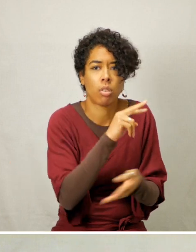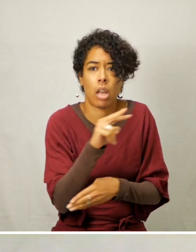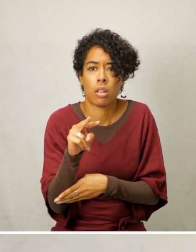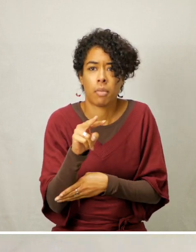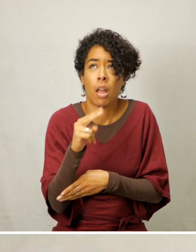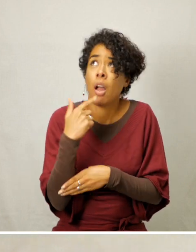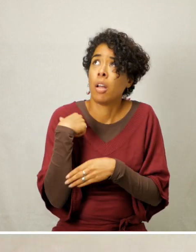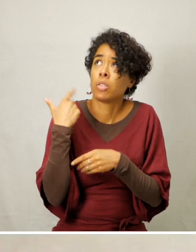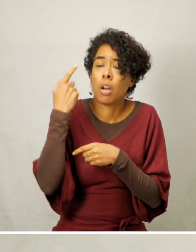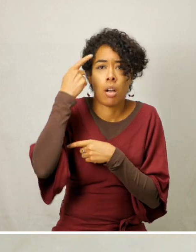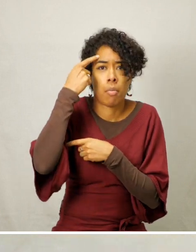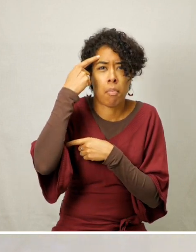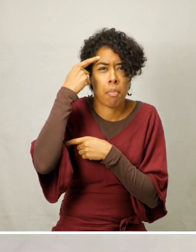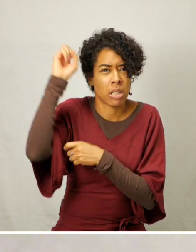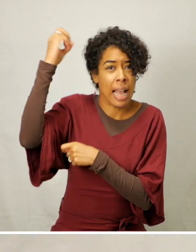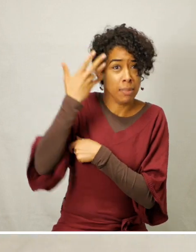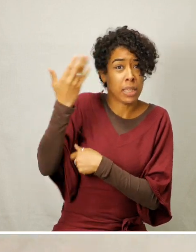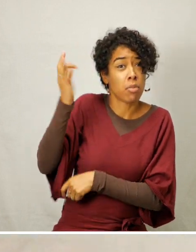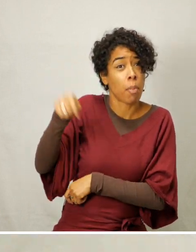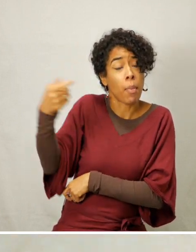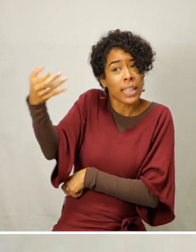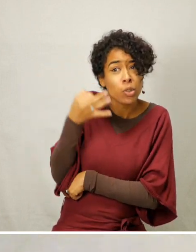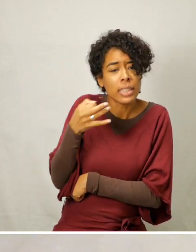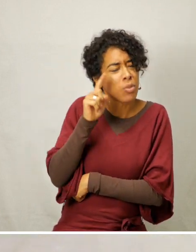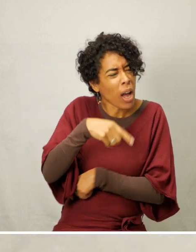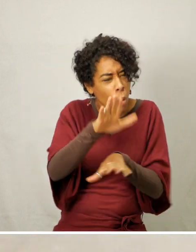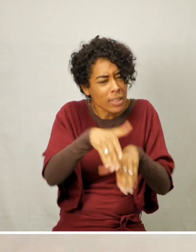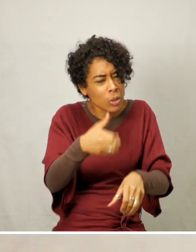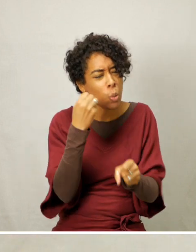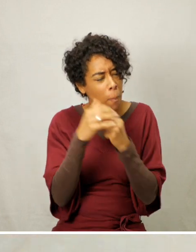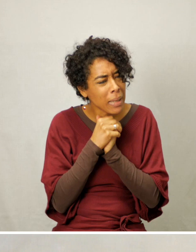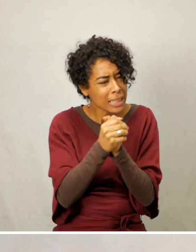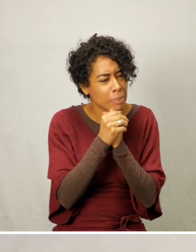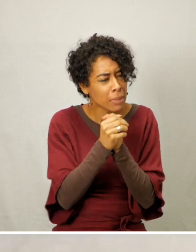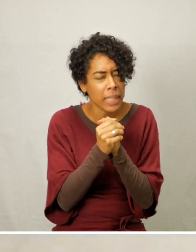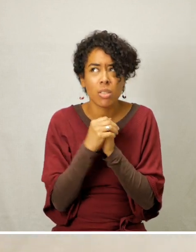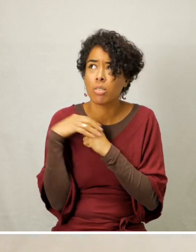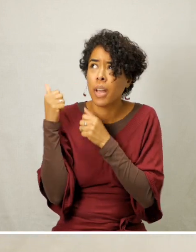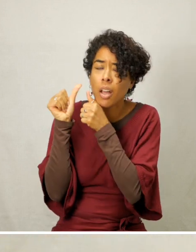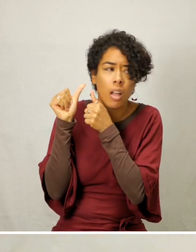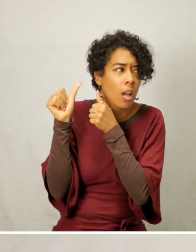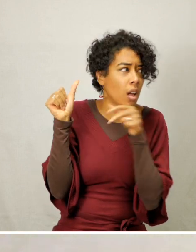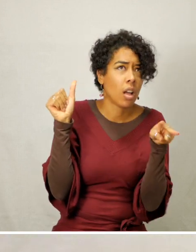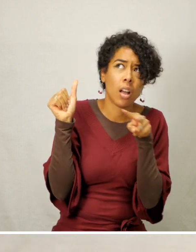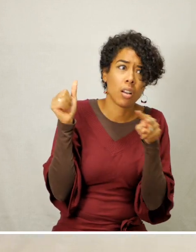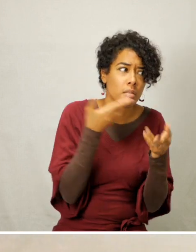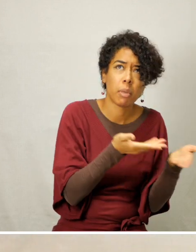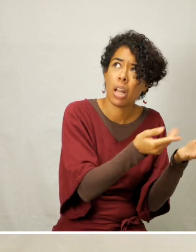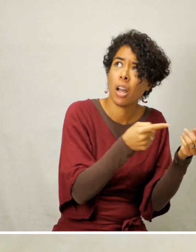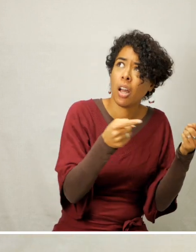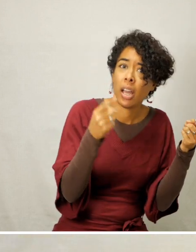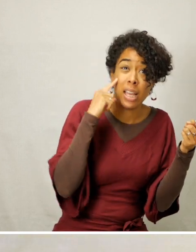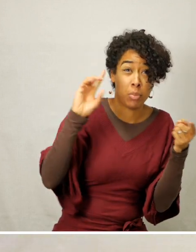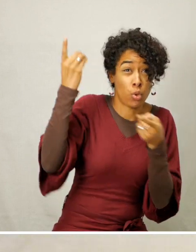va t'éloigner de la pensée de l'esprit qui est dans ton cœur, qui te pousse à prier de cette manière-là, et ça va te faire dévier de ce que Dieu voulait à la